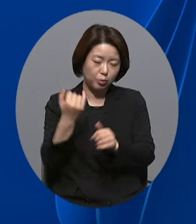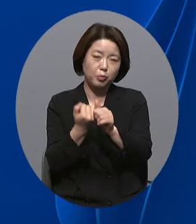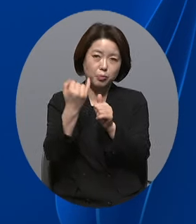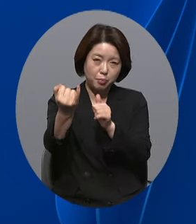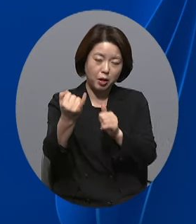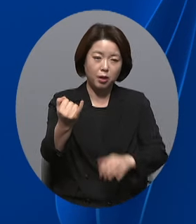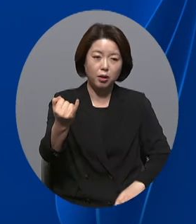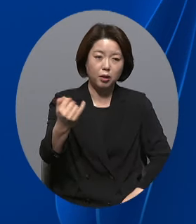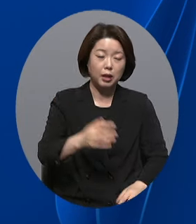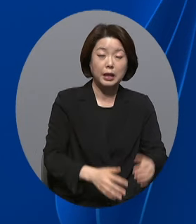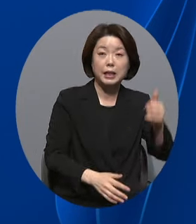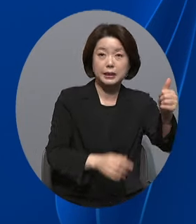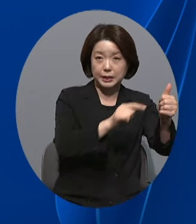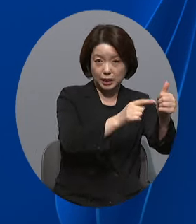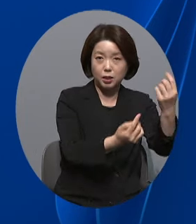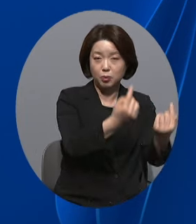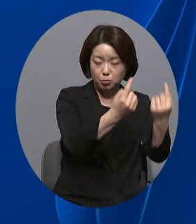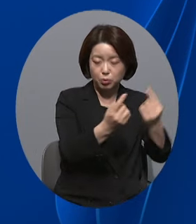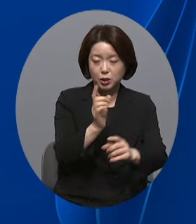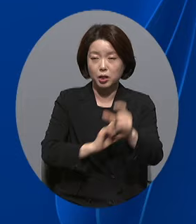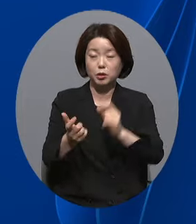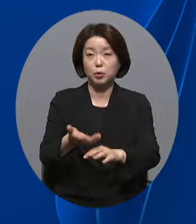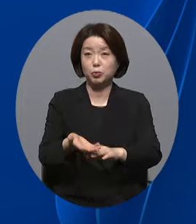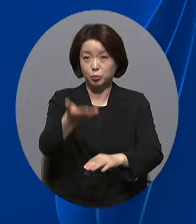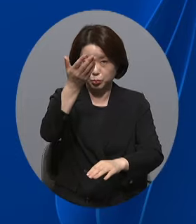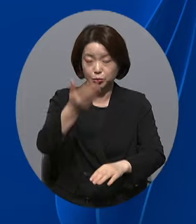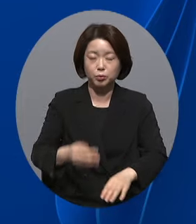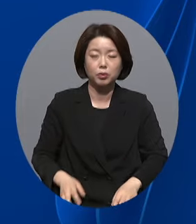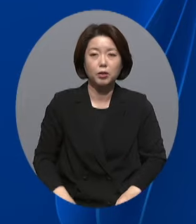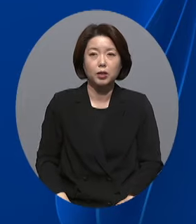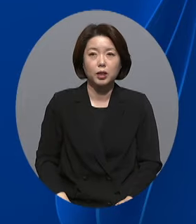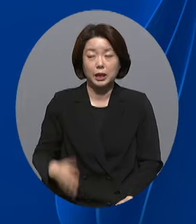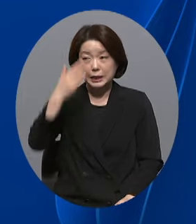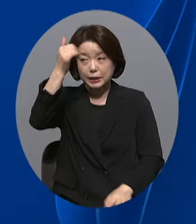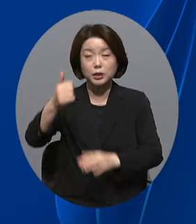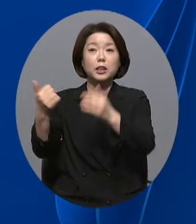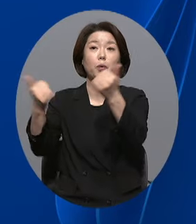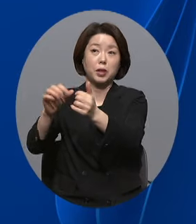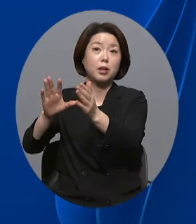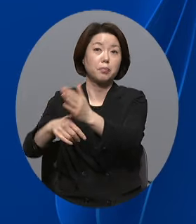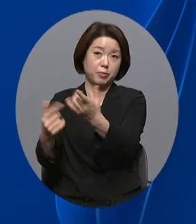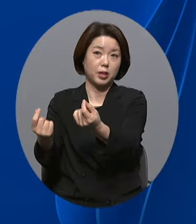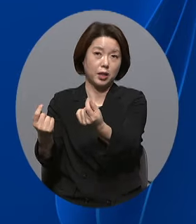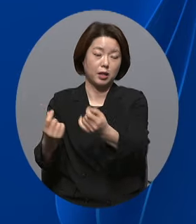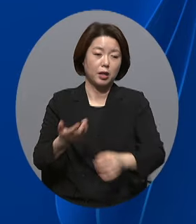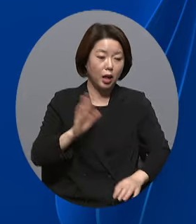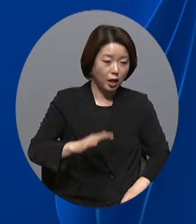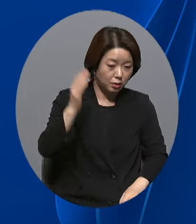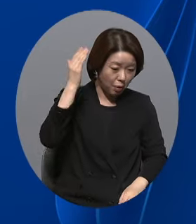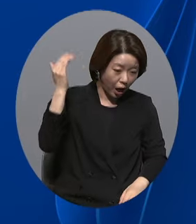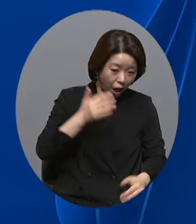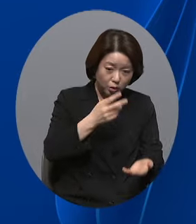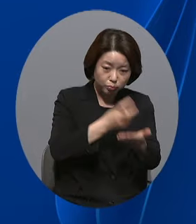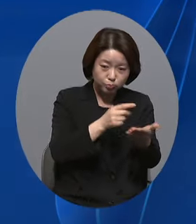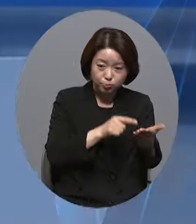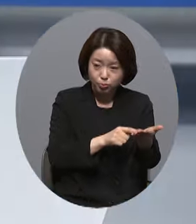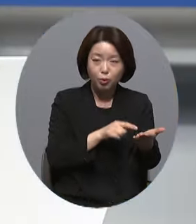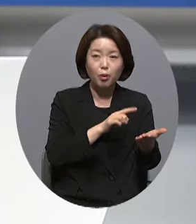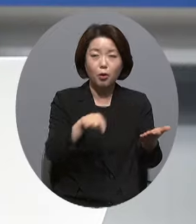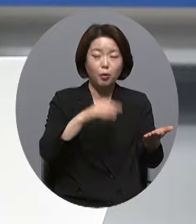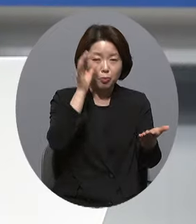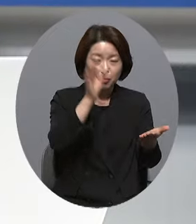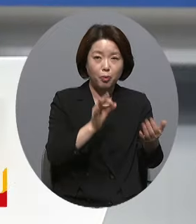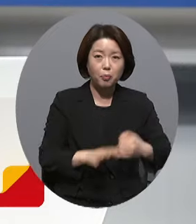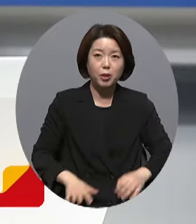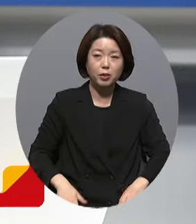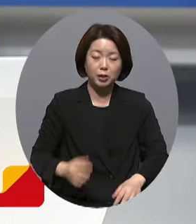그러니까 장관보다 높다고 합니다. 네. 정상회담을 벌일 땐 그런데 우리 법에서는 영부인에 대한 법적 직위가 없기 때문에